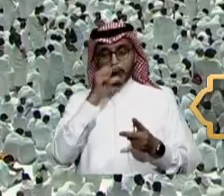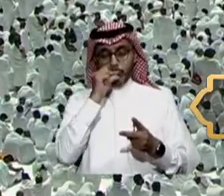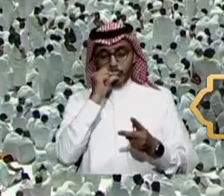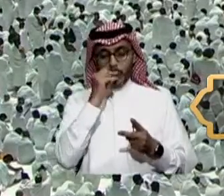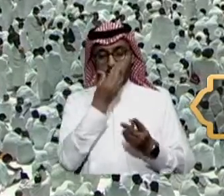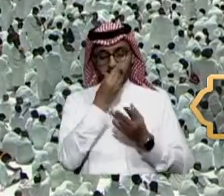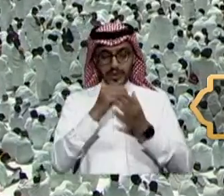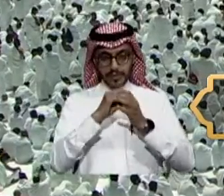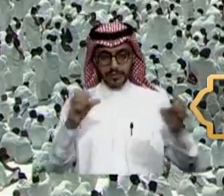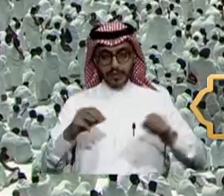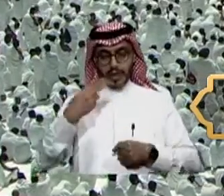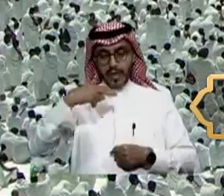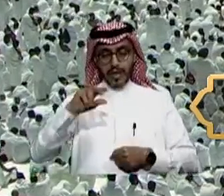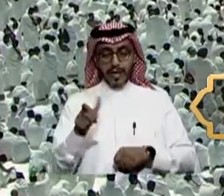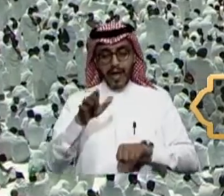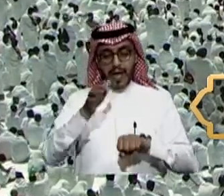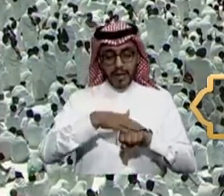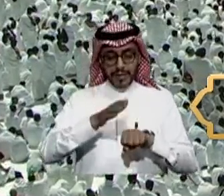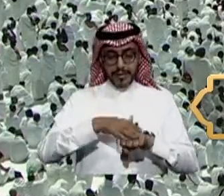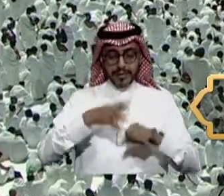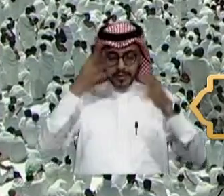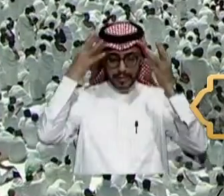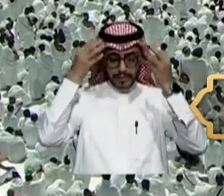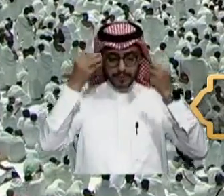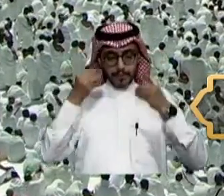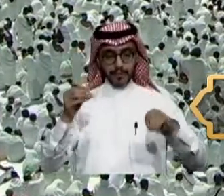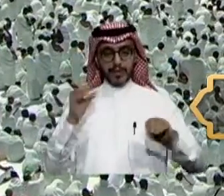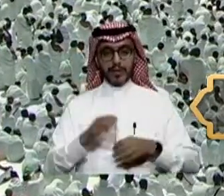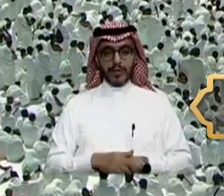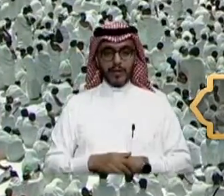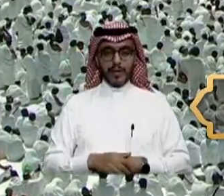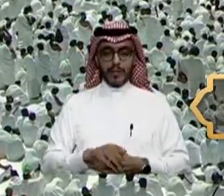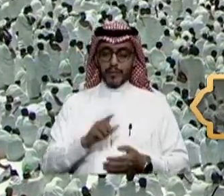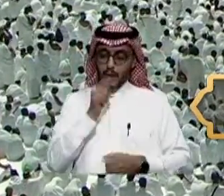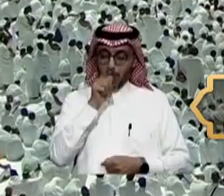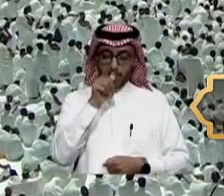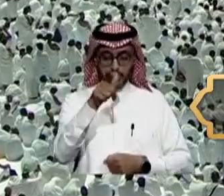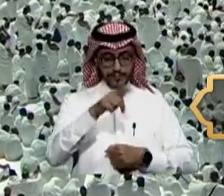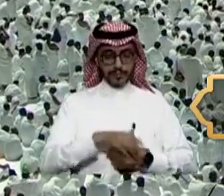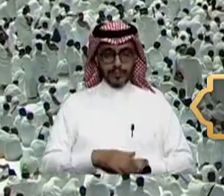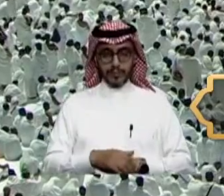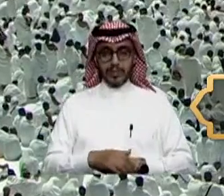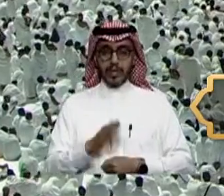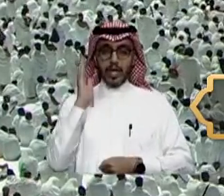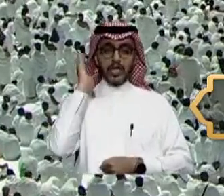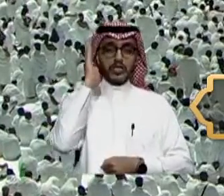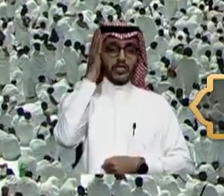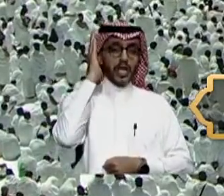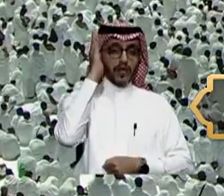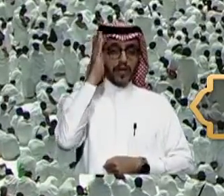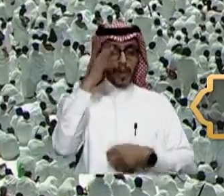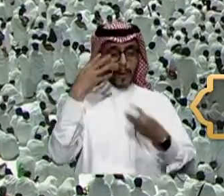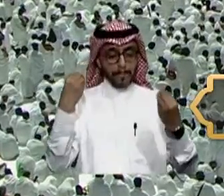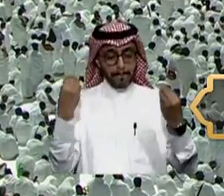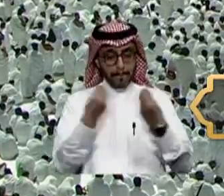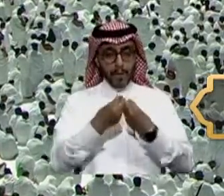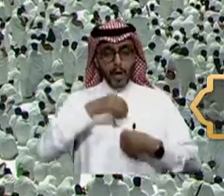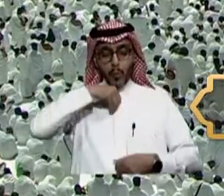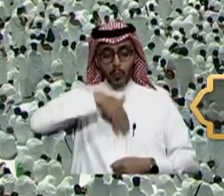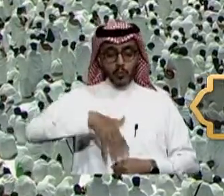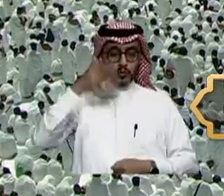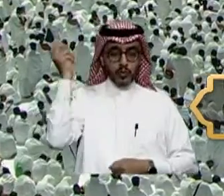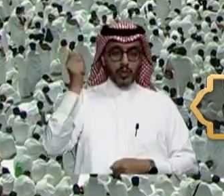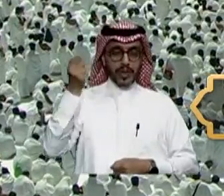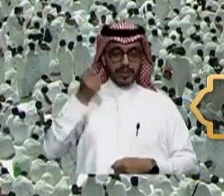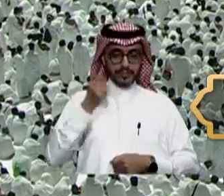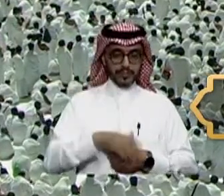الصحيحين عن انس بن مالك رضي الله عنه انه قال سافرنا مع رسول الله صلى الله